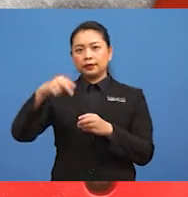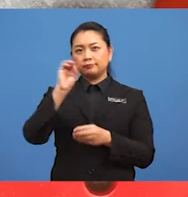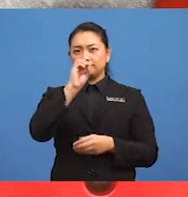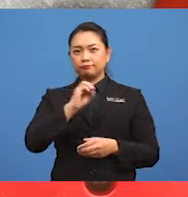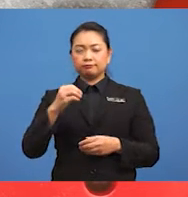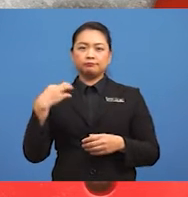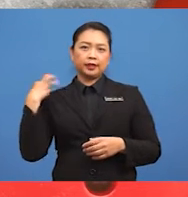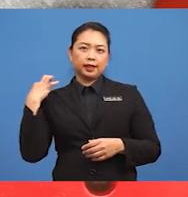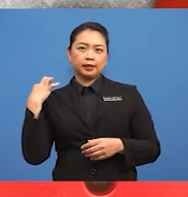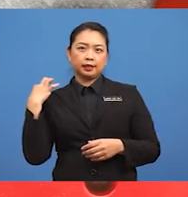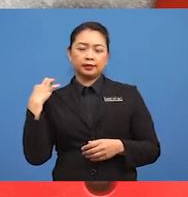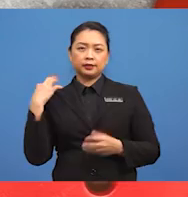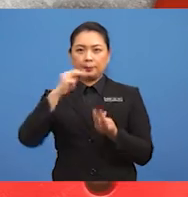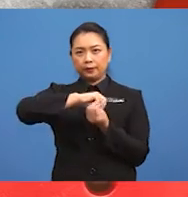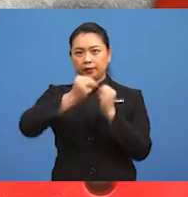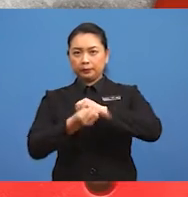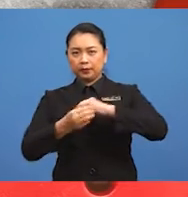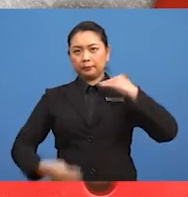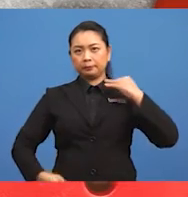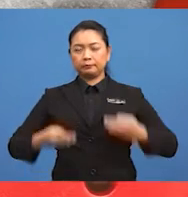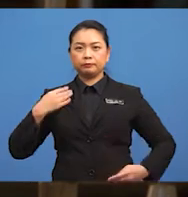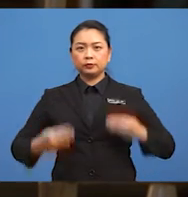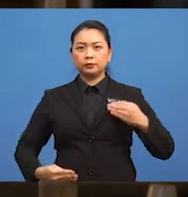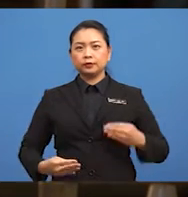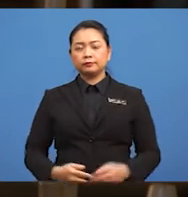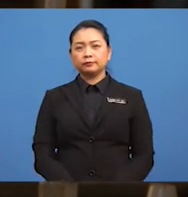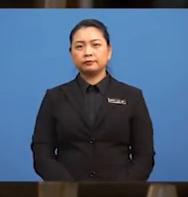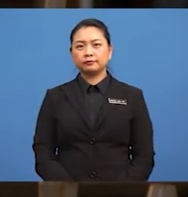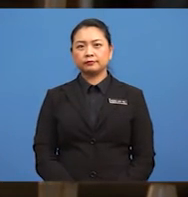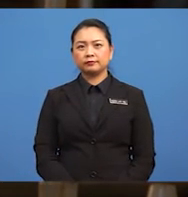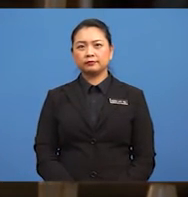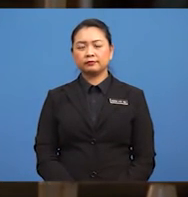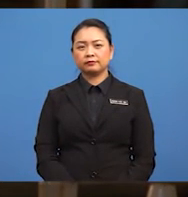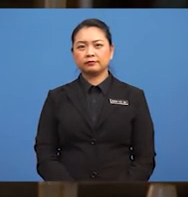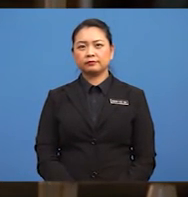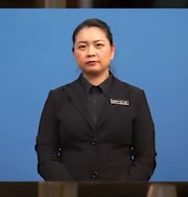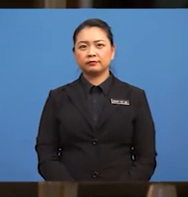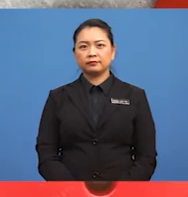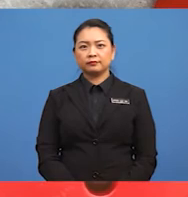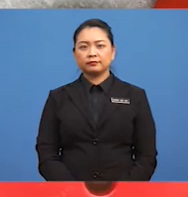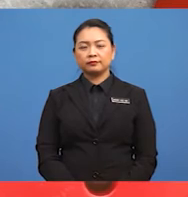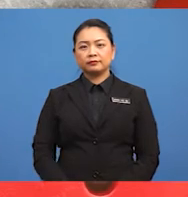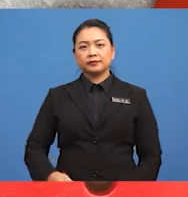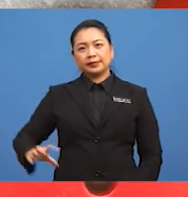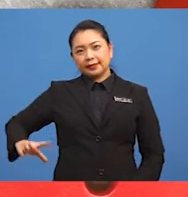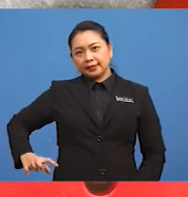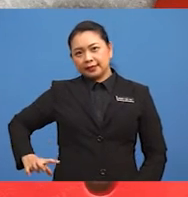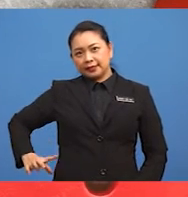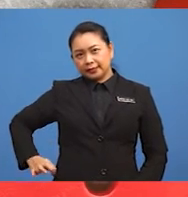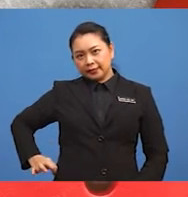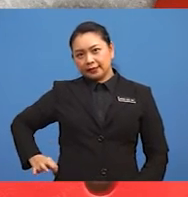dan memanipulasikan bentuk badan. Proses jahitan yang akhir ialah kancing.